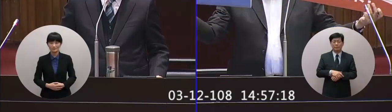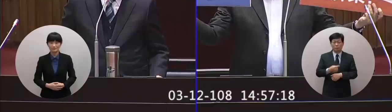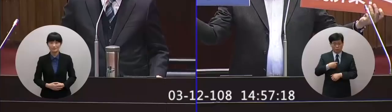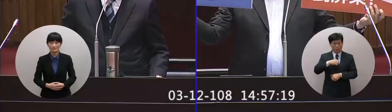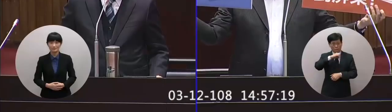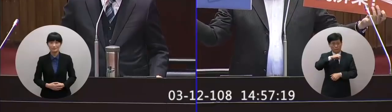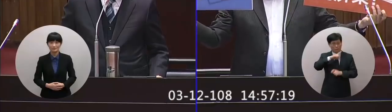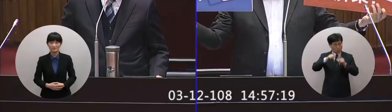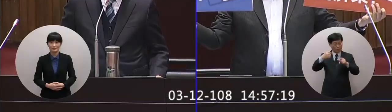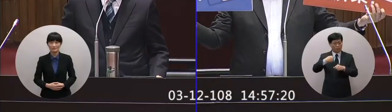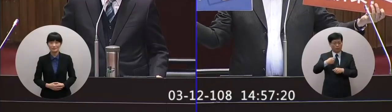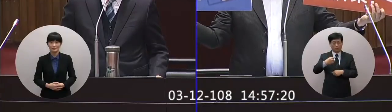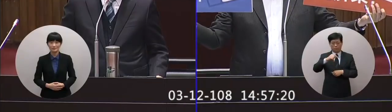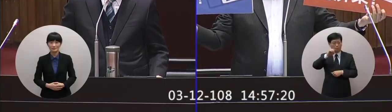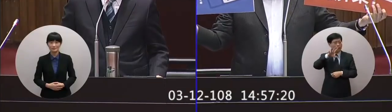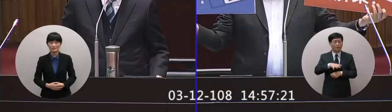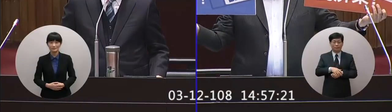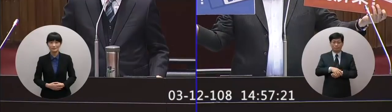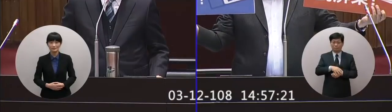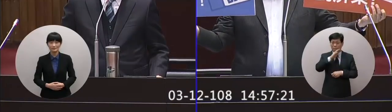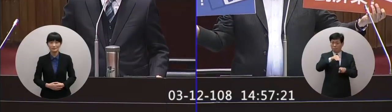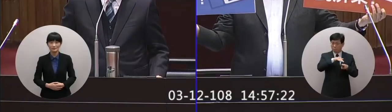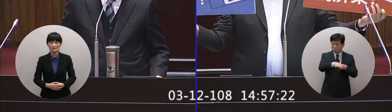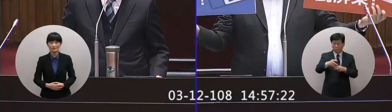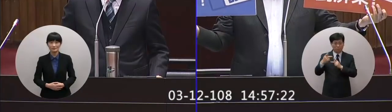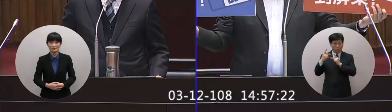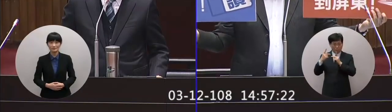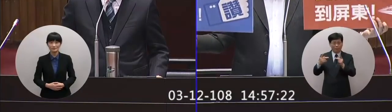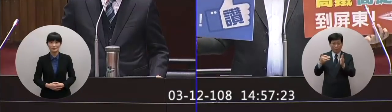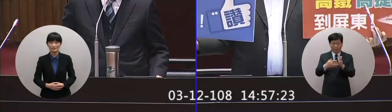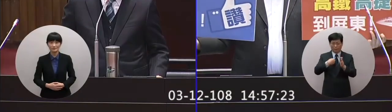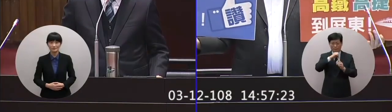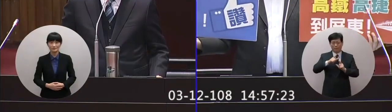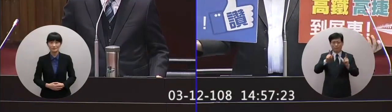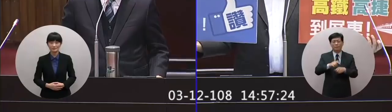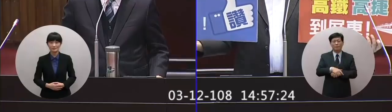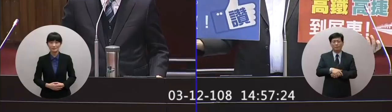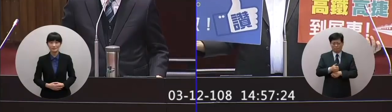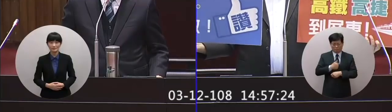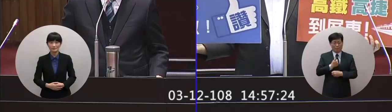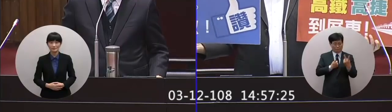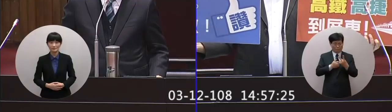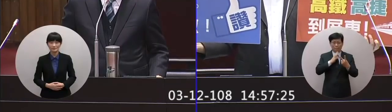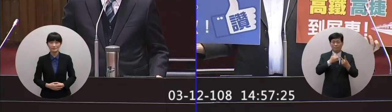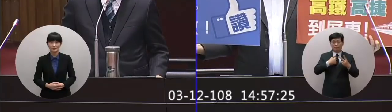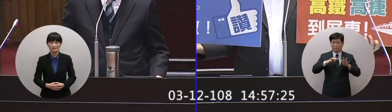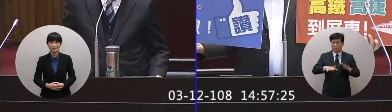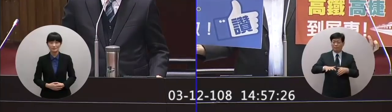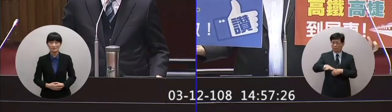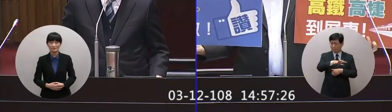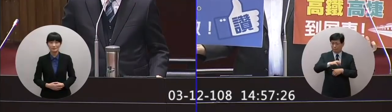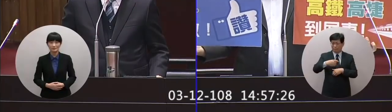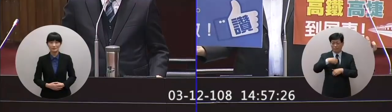我屏东，我骄傲，高铁高捷到屏东，这真的是目前所